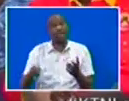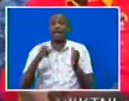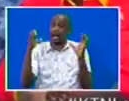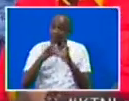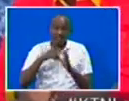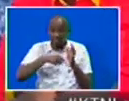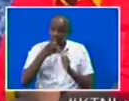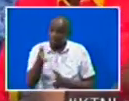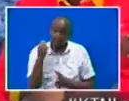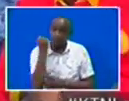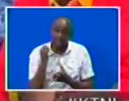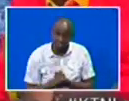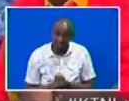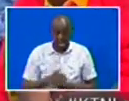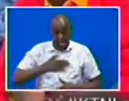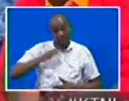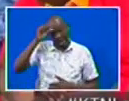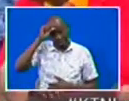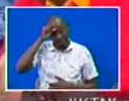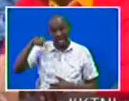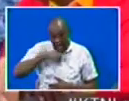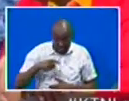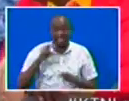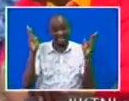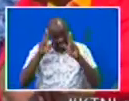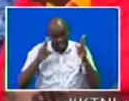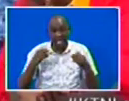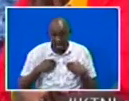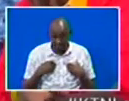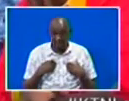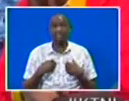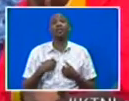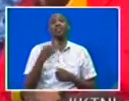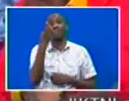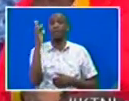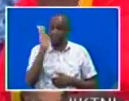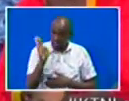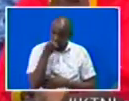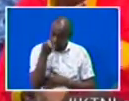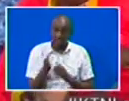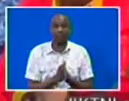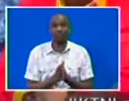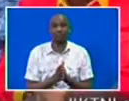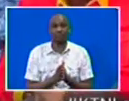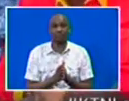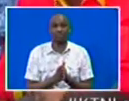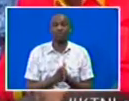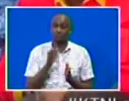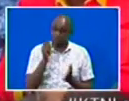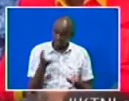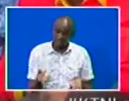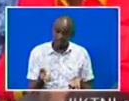Sisi serikali yetu ikakuja, tumeweka tayari shilingi bilioni 3,100. 3.1